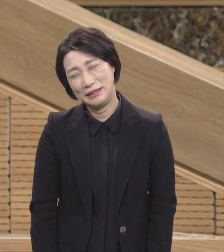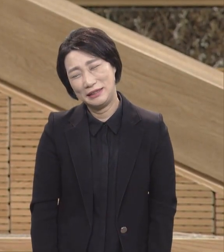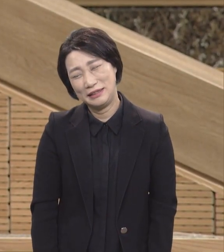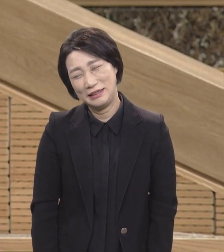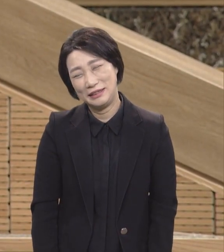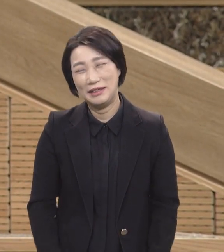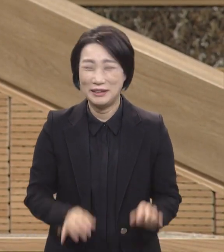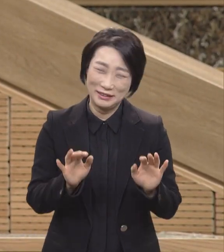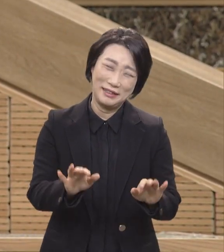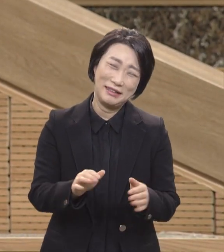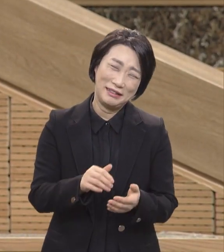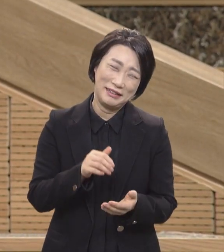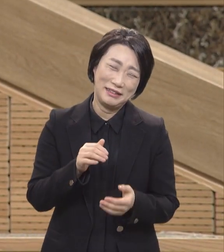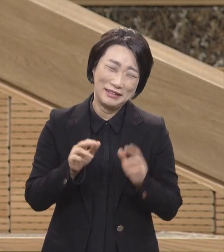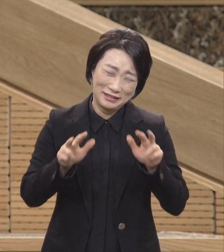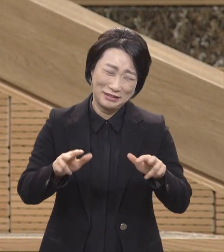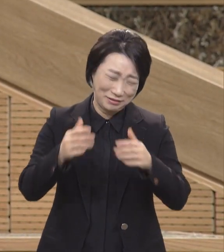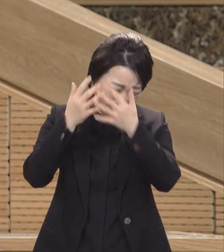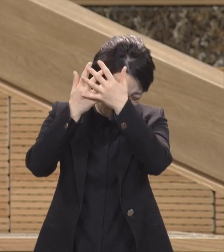지금도 기억이